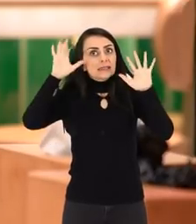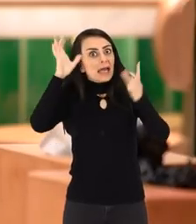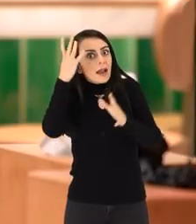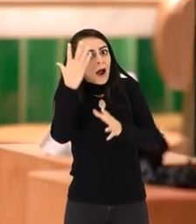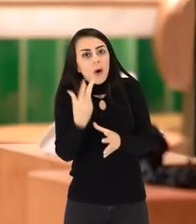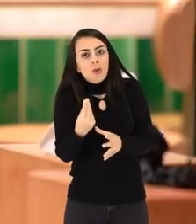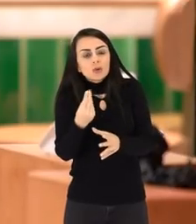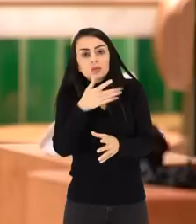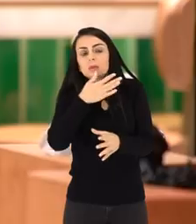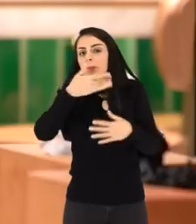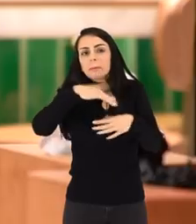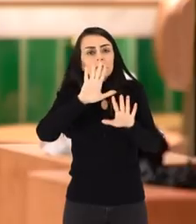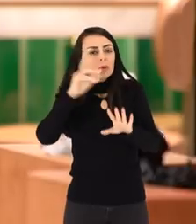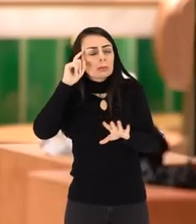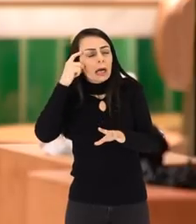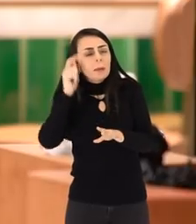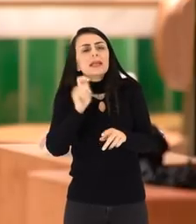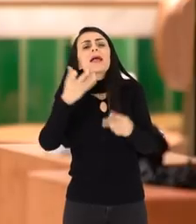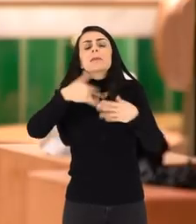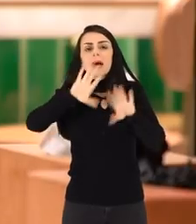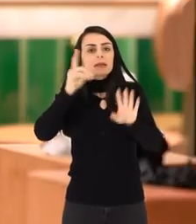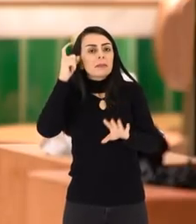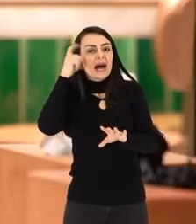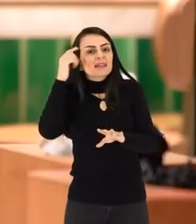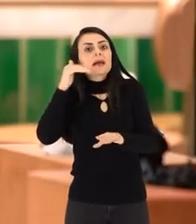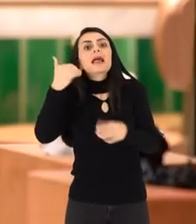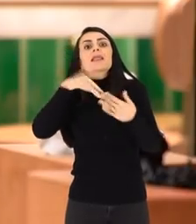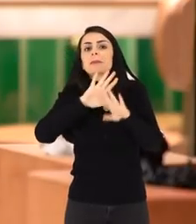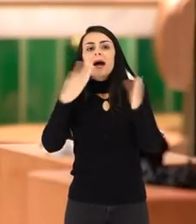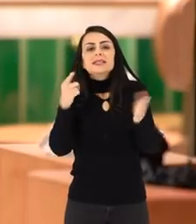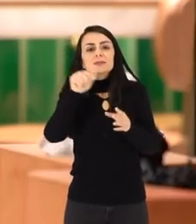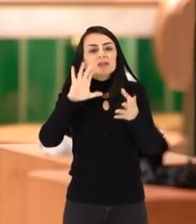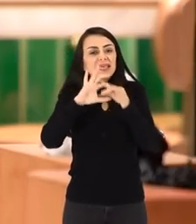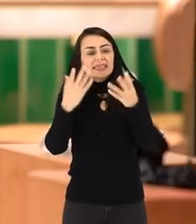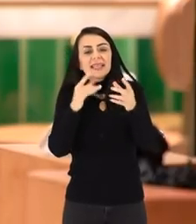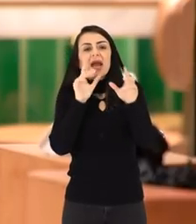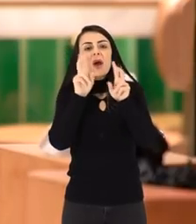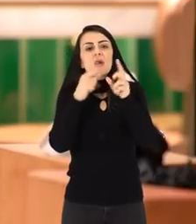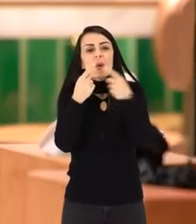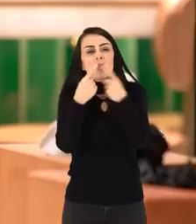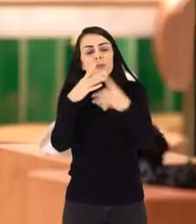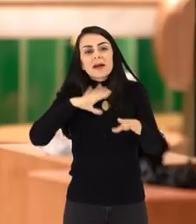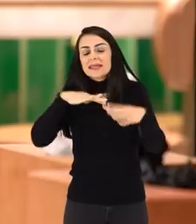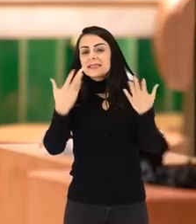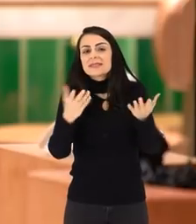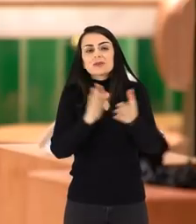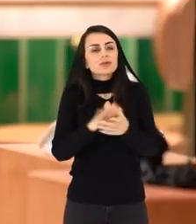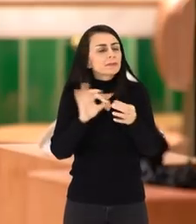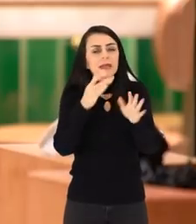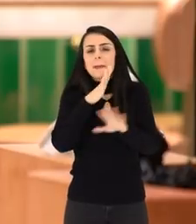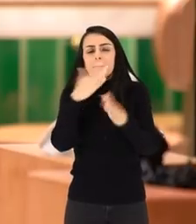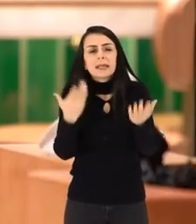yani. Bu aklıma gelmezdi, anlatabiliyor muyum ne demek istediğimi? Çok iyi anladım. Bununla ilgili konuşmak istiyorum o yüzden. Bu uzayla tabii ilgili ne